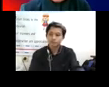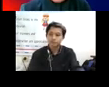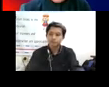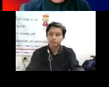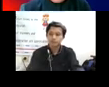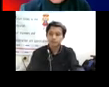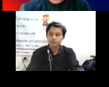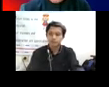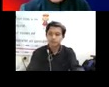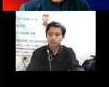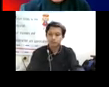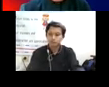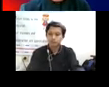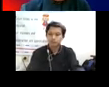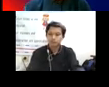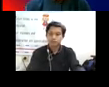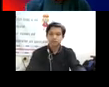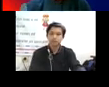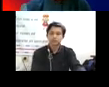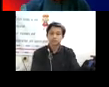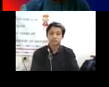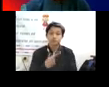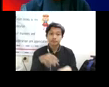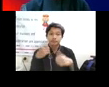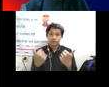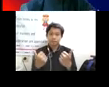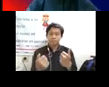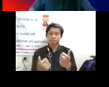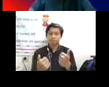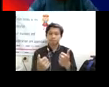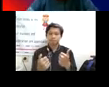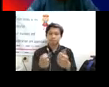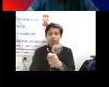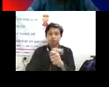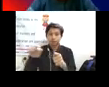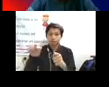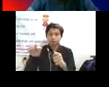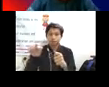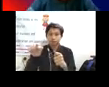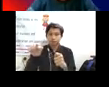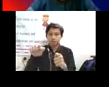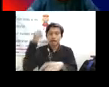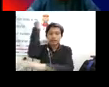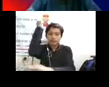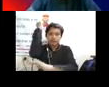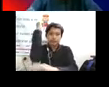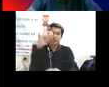Kita juga bisa menambah referensi dari website Google Scholar